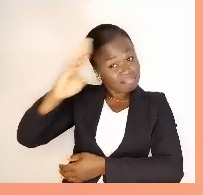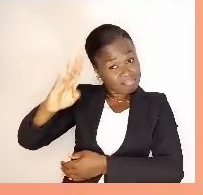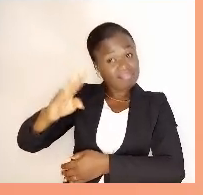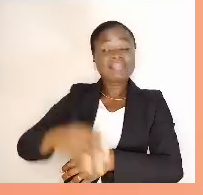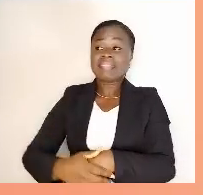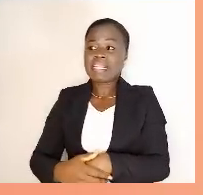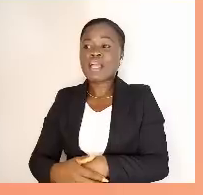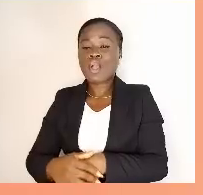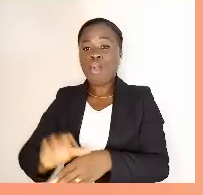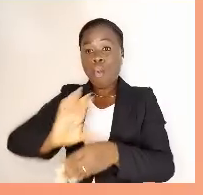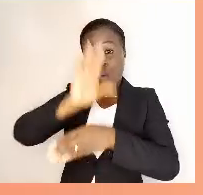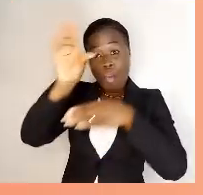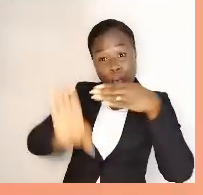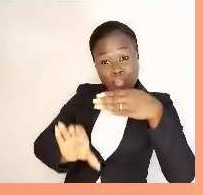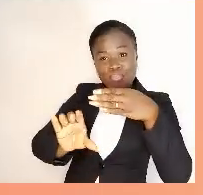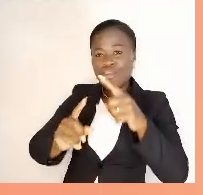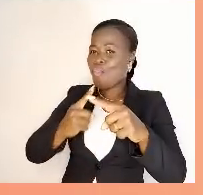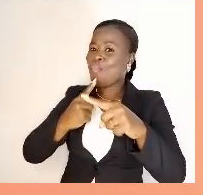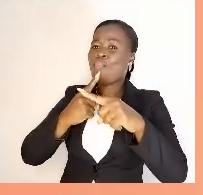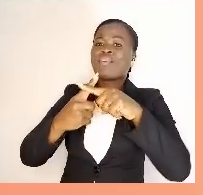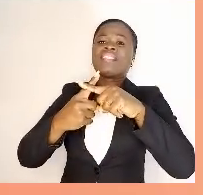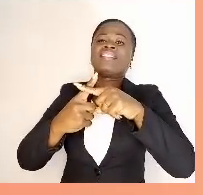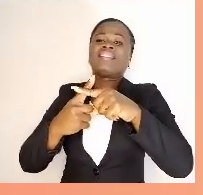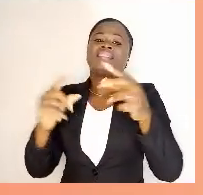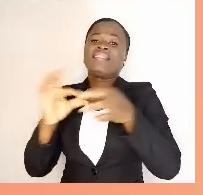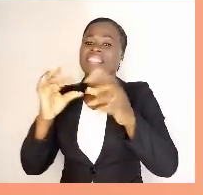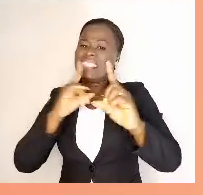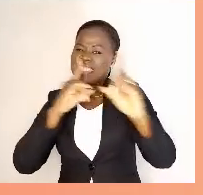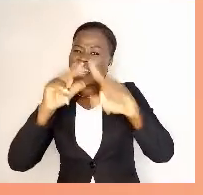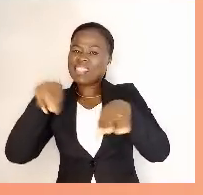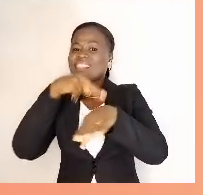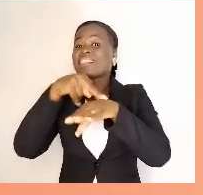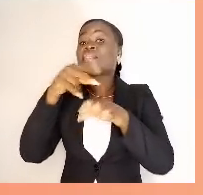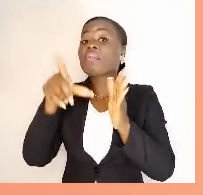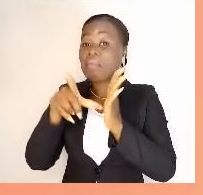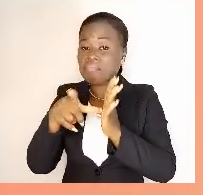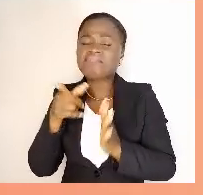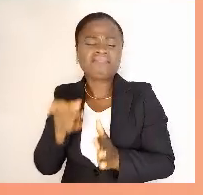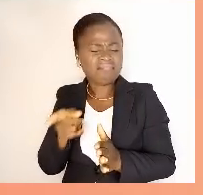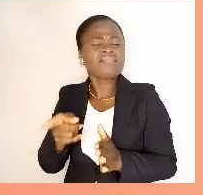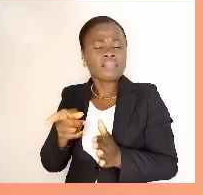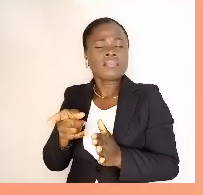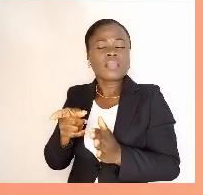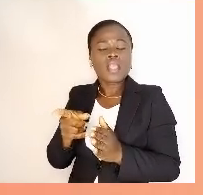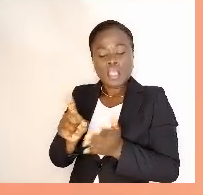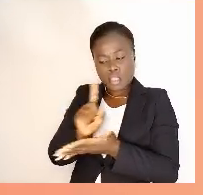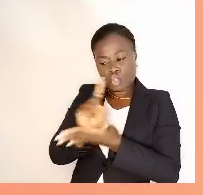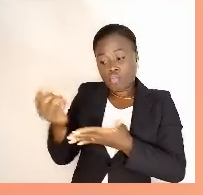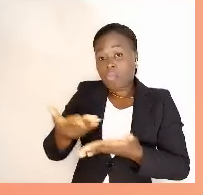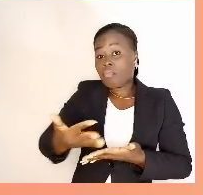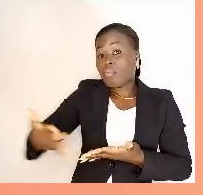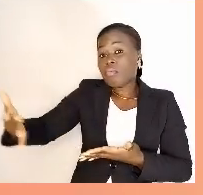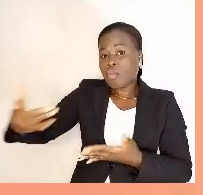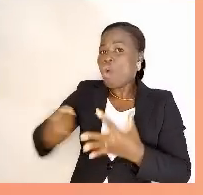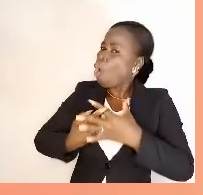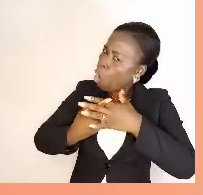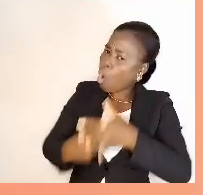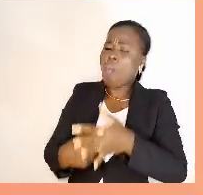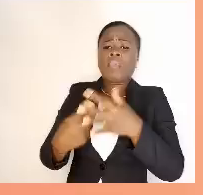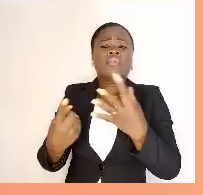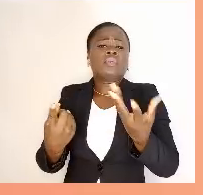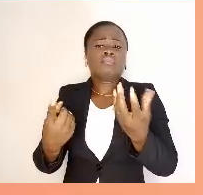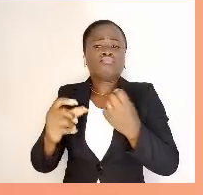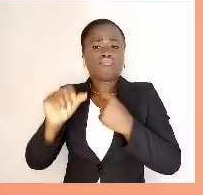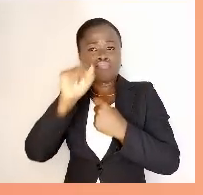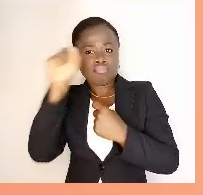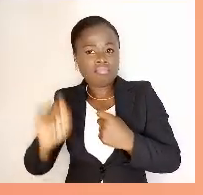Je salue les conclusions très positives du dialogue national, dont la mise en œuvre débutera cette